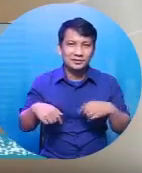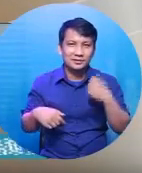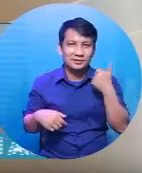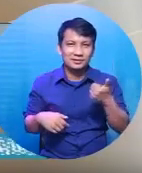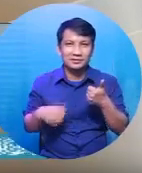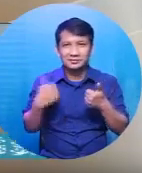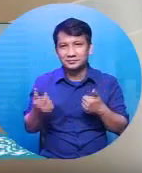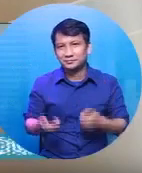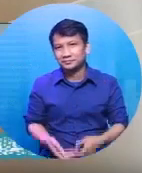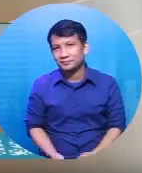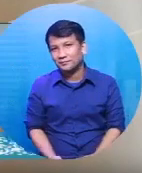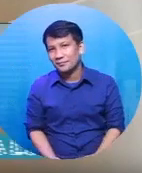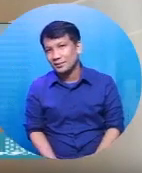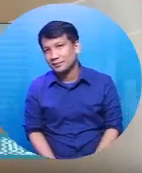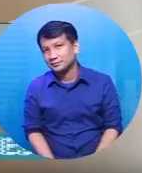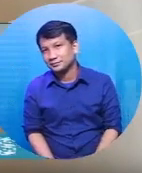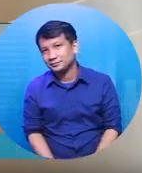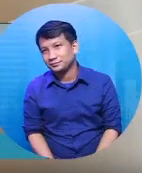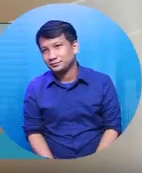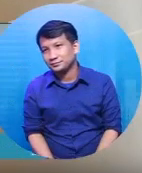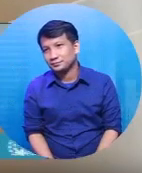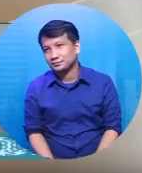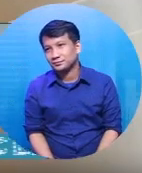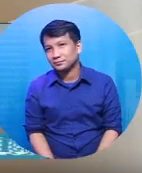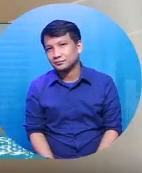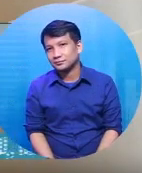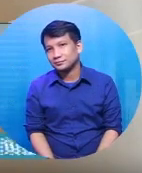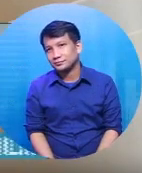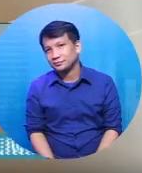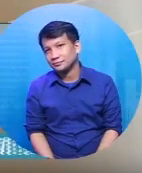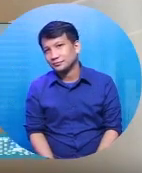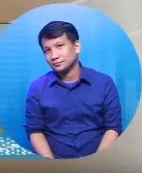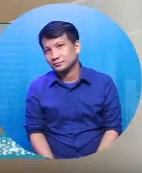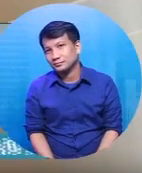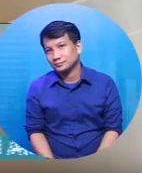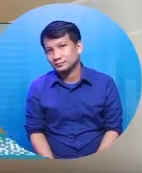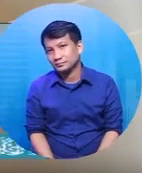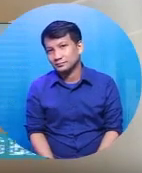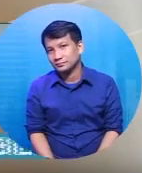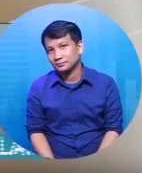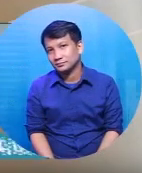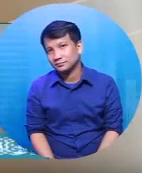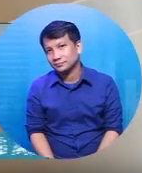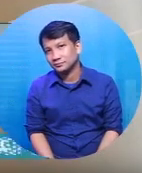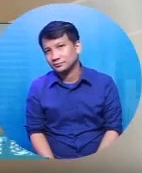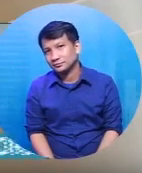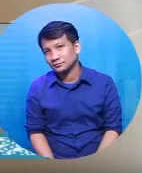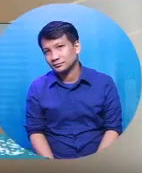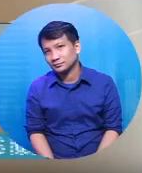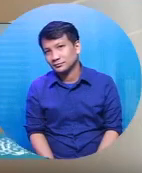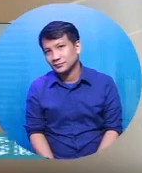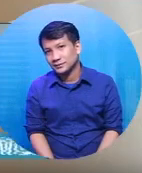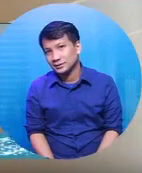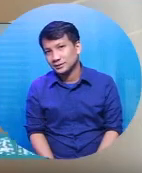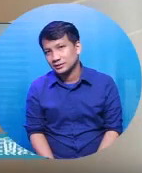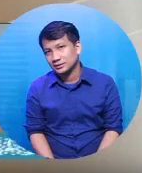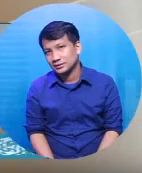ma'am? Hindi naman po ako mainit. Salamat naman po eh. Okay, sige po. Ma'am, Ma'am Lailari, huwag niyo ibababa